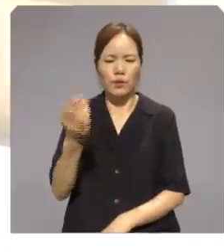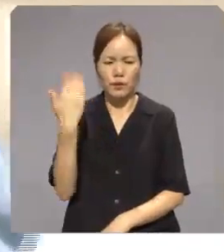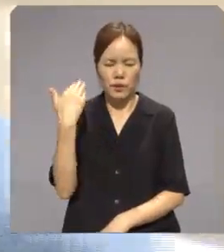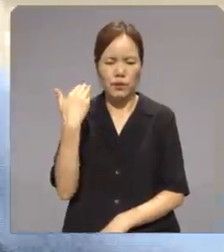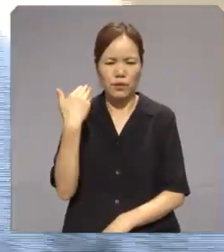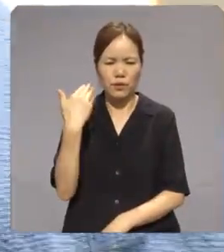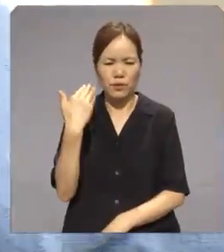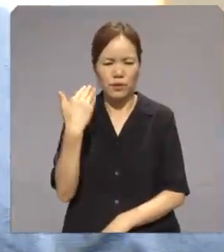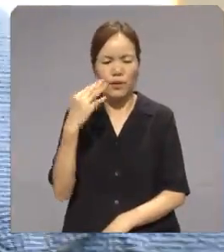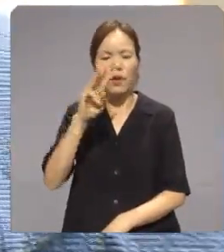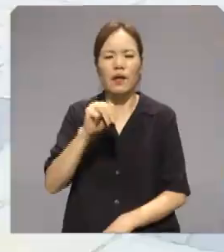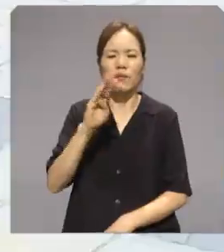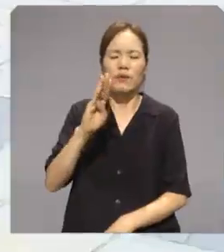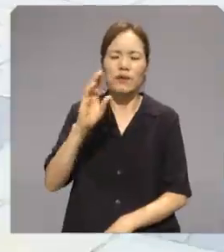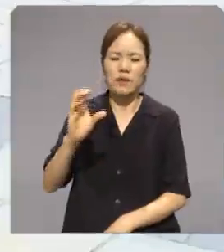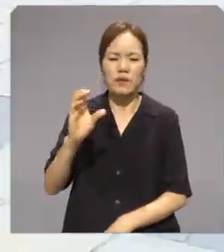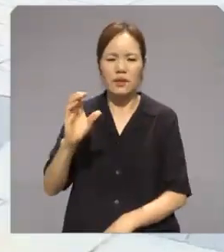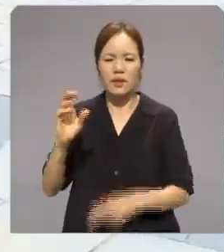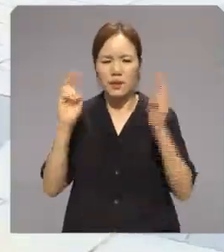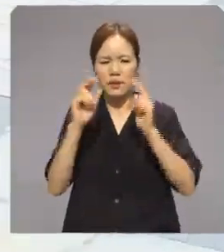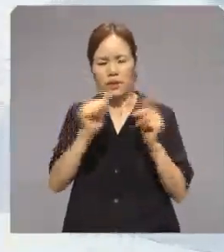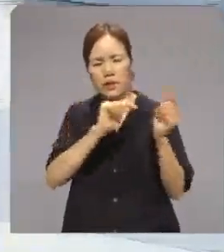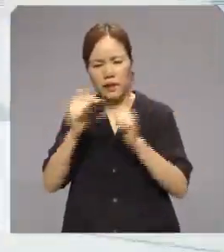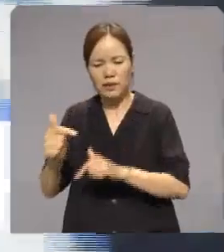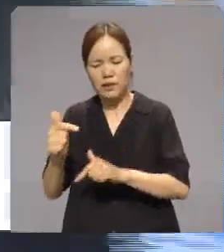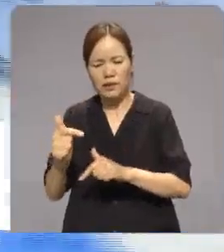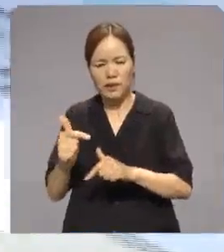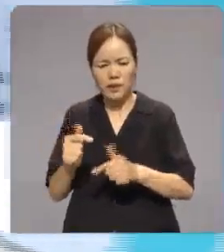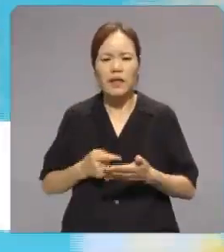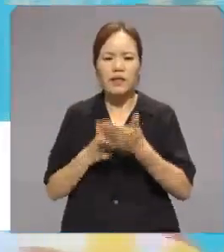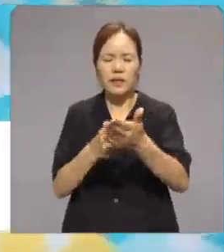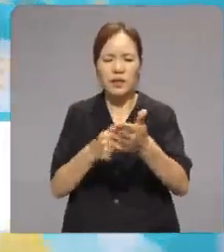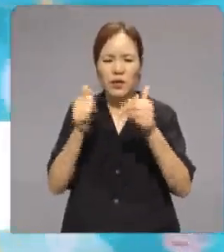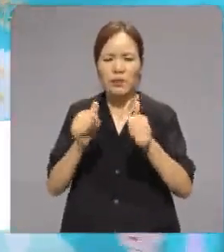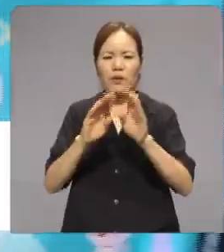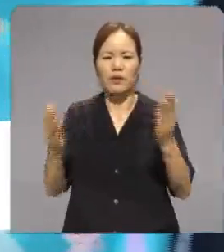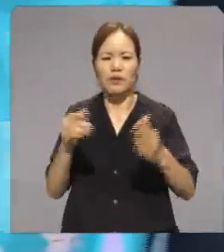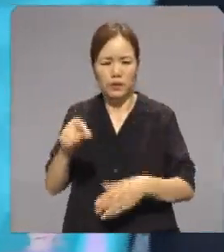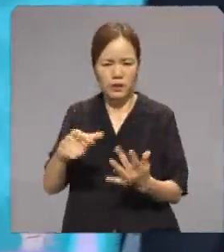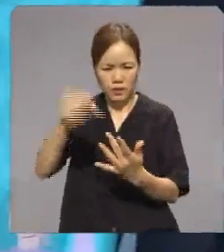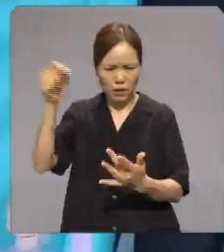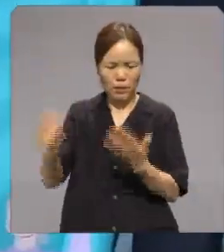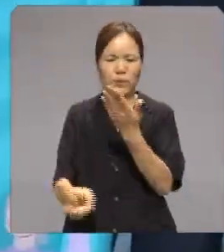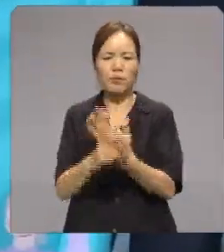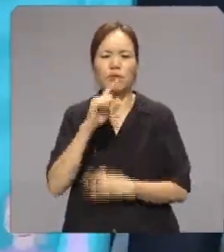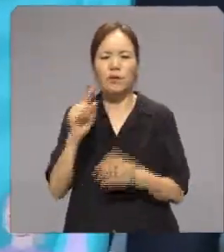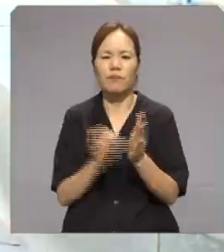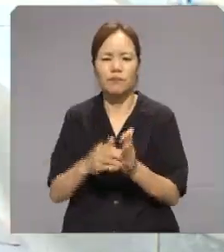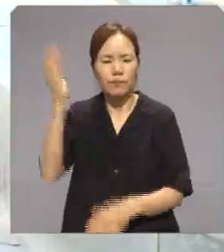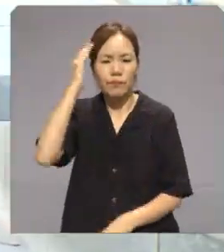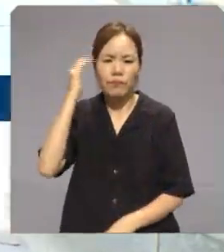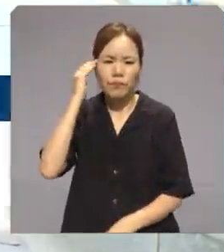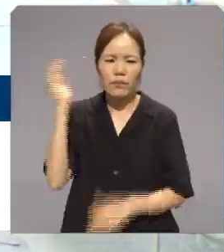같은 취지 집행정지 신문도 열렸습니다. 이들은 선임 과정 자체가 불법이라고 주장했습니다.